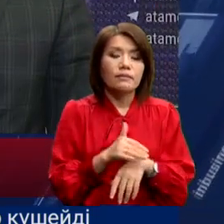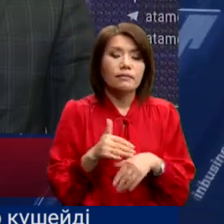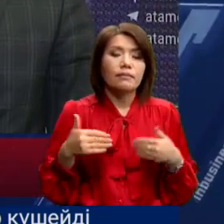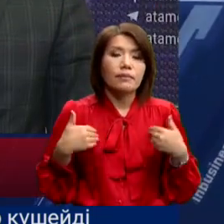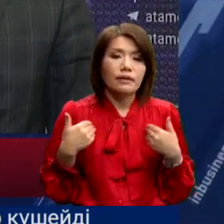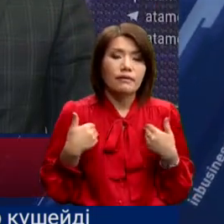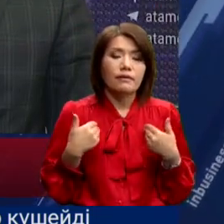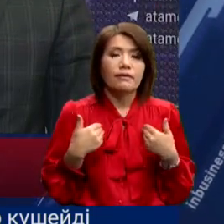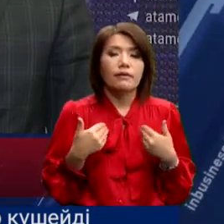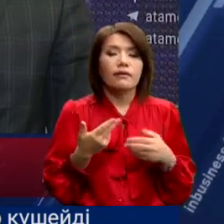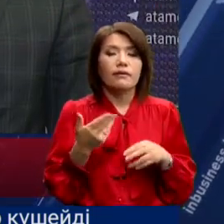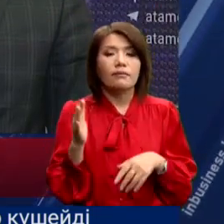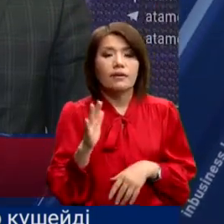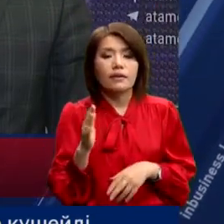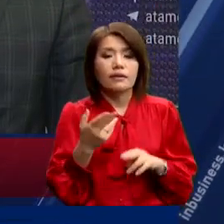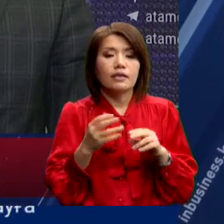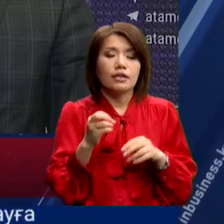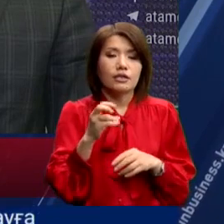еще вопросы поднимались сегодня?